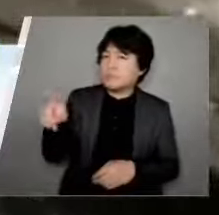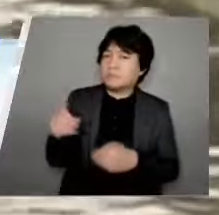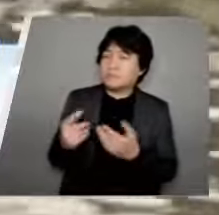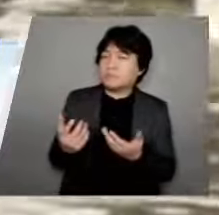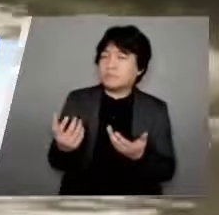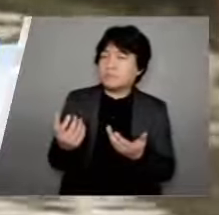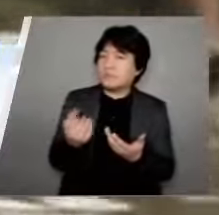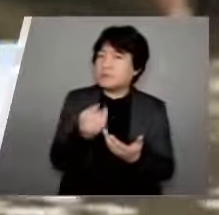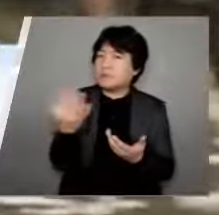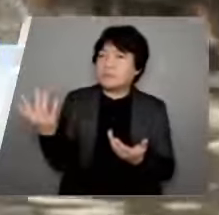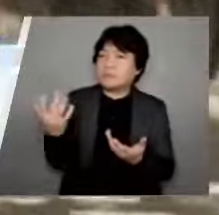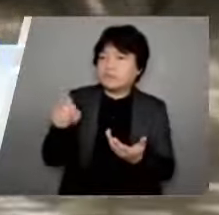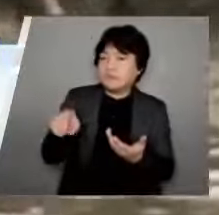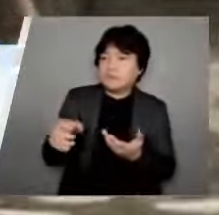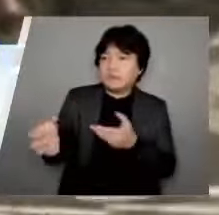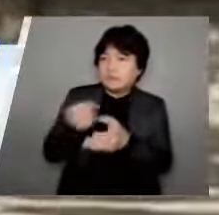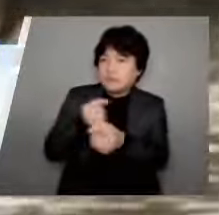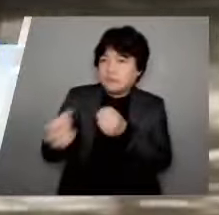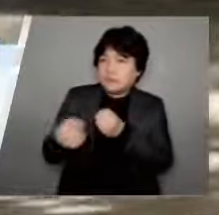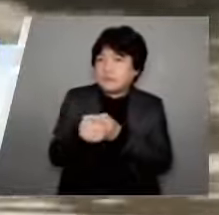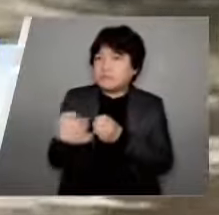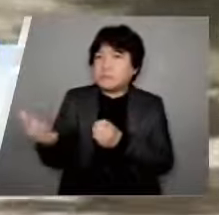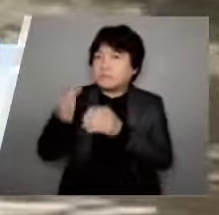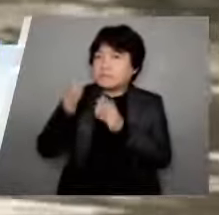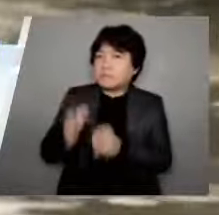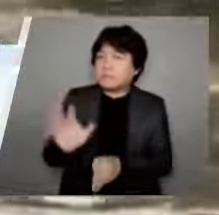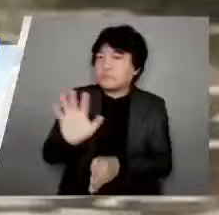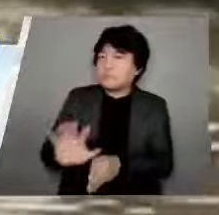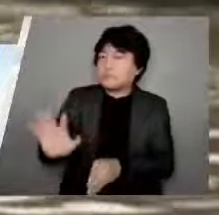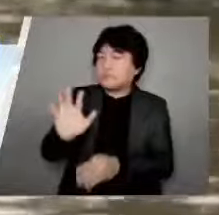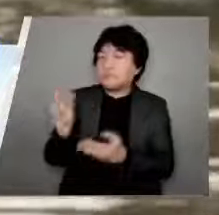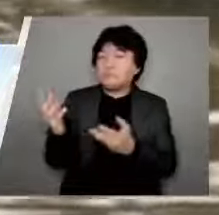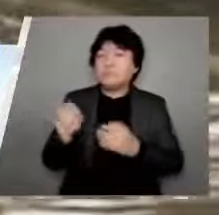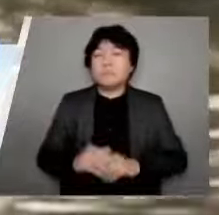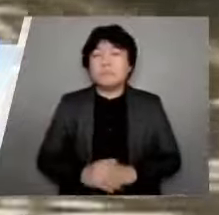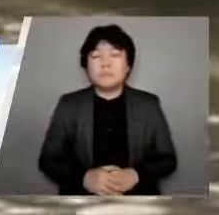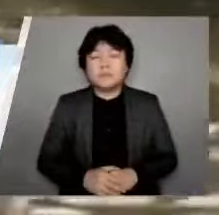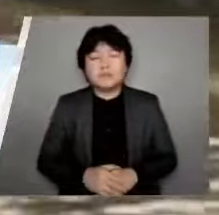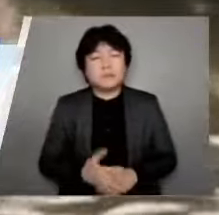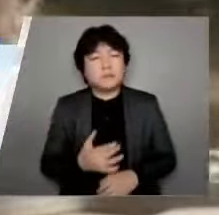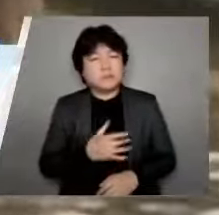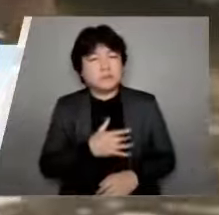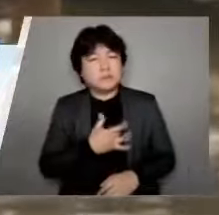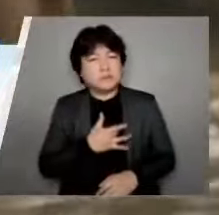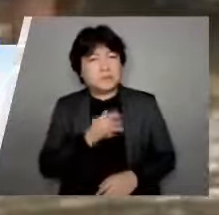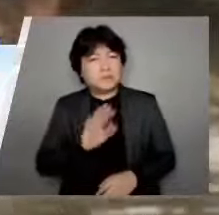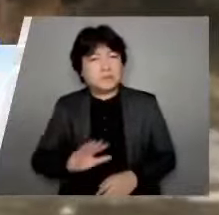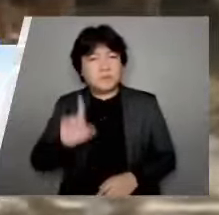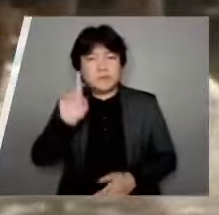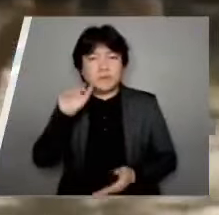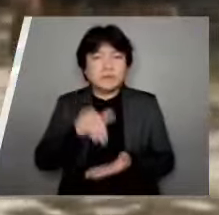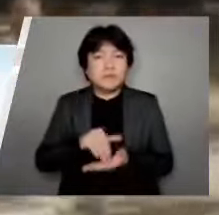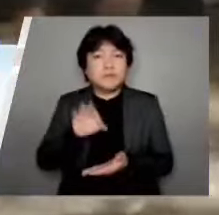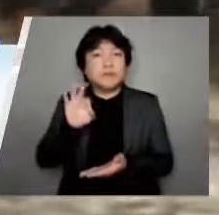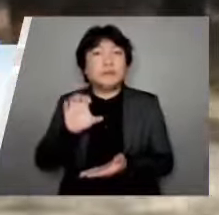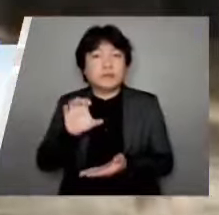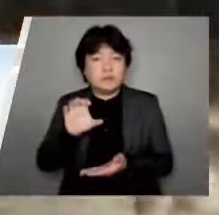residenteng kailangan lumikas sa mga evacuation centers sa ngayon, Mayor? So far, meron kami 1,900